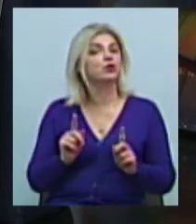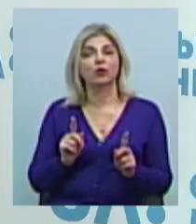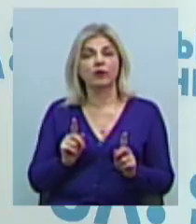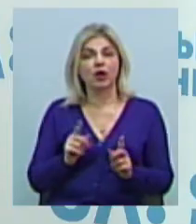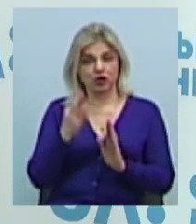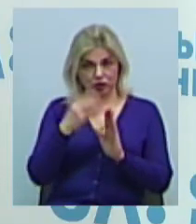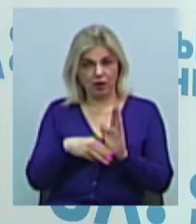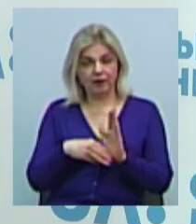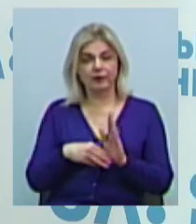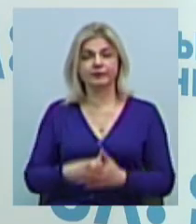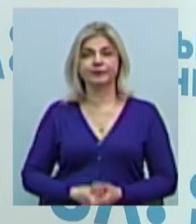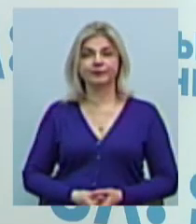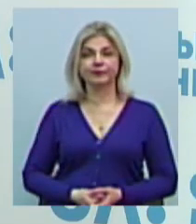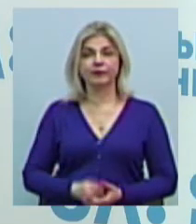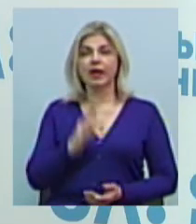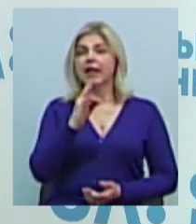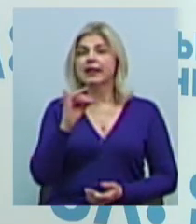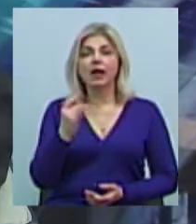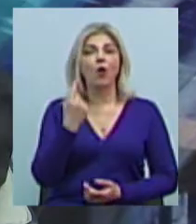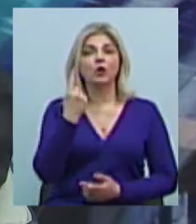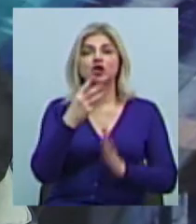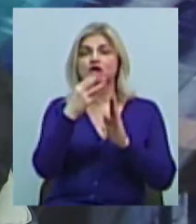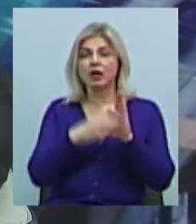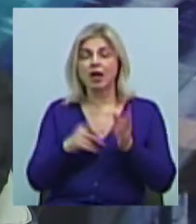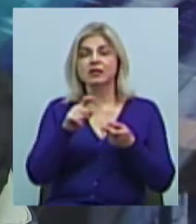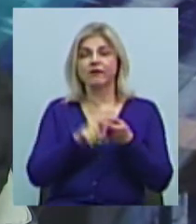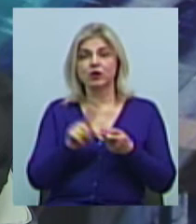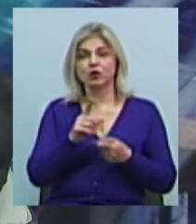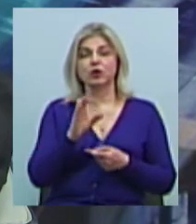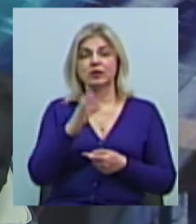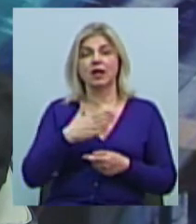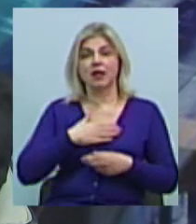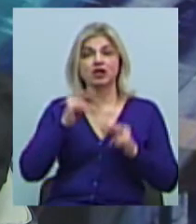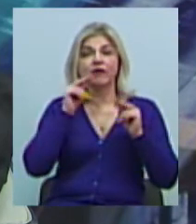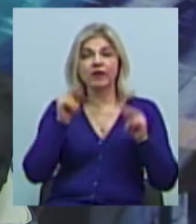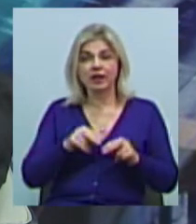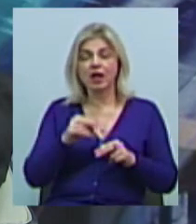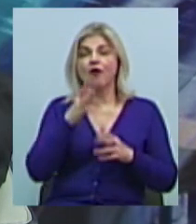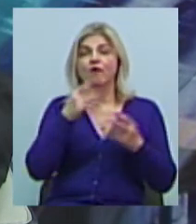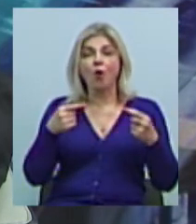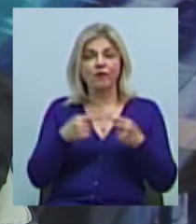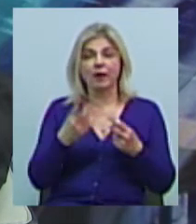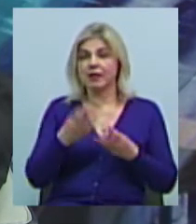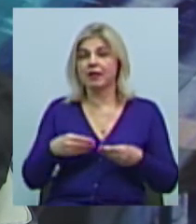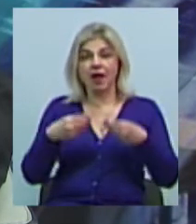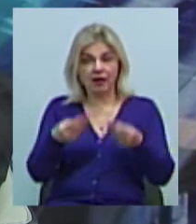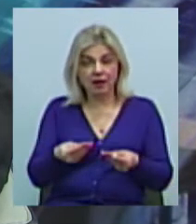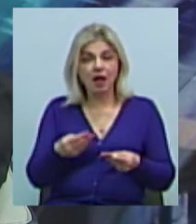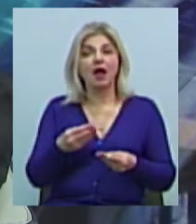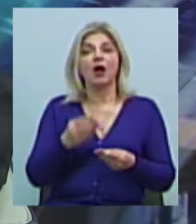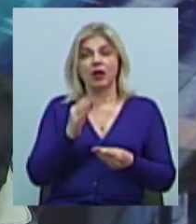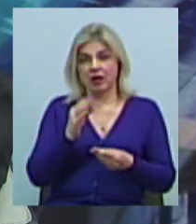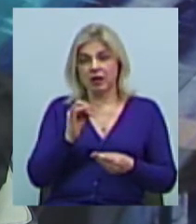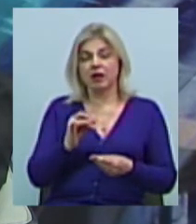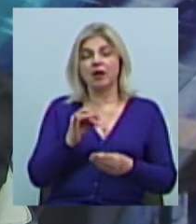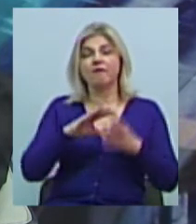штрафні санкції? Значить, жодних штрафних санкцій у зв'язку з тим, що з нашої звини рахунки своєчасно не були надані, вони не будуть надаватися. Взагалі